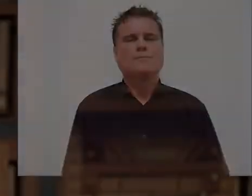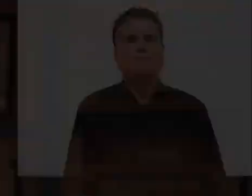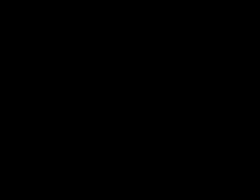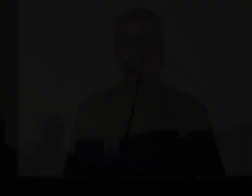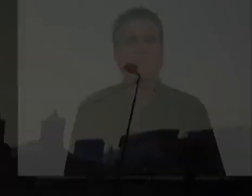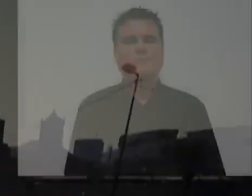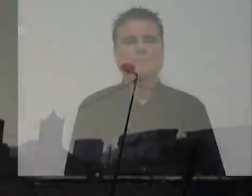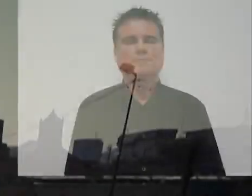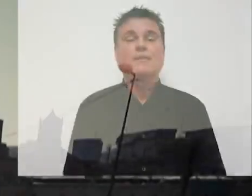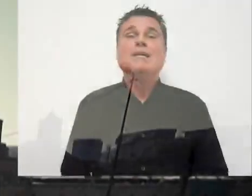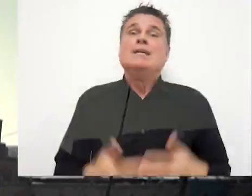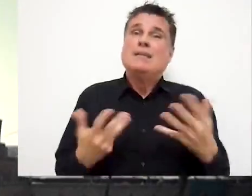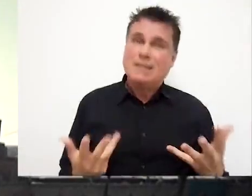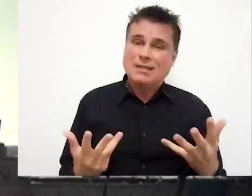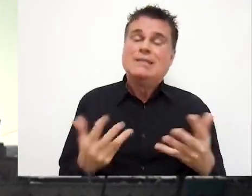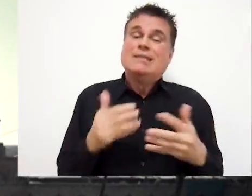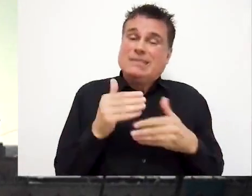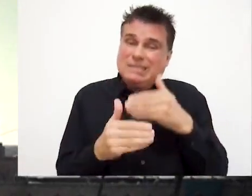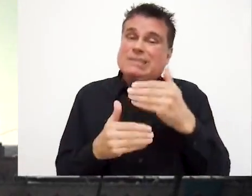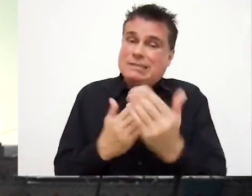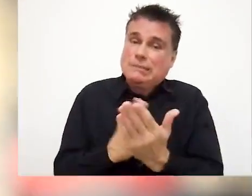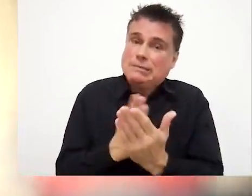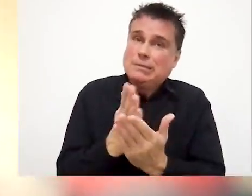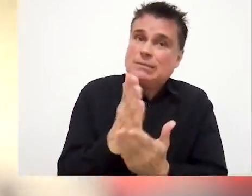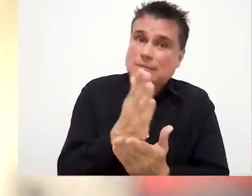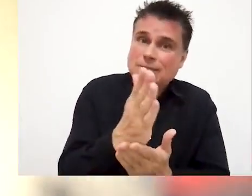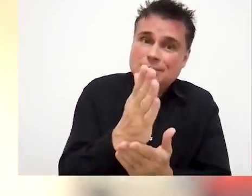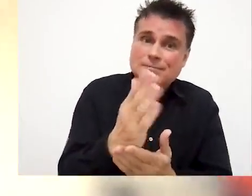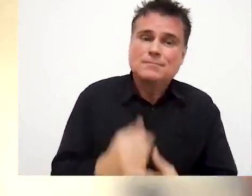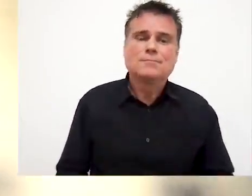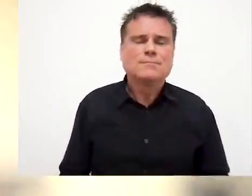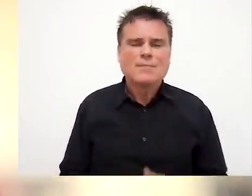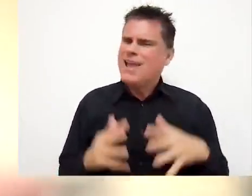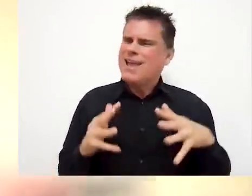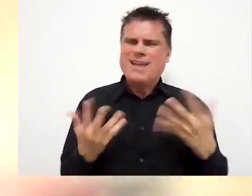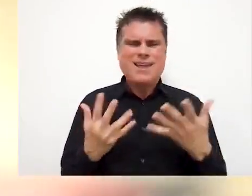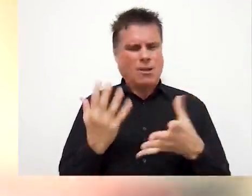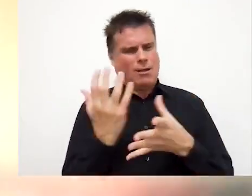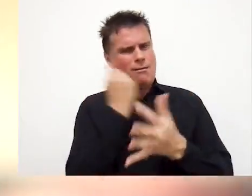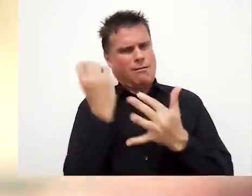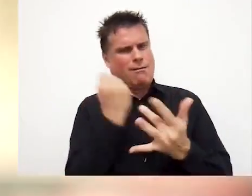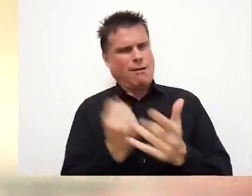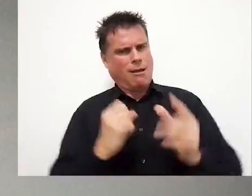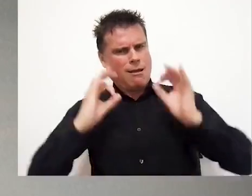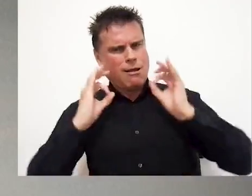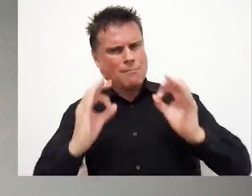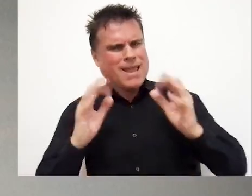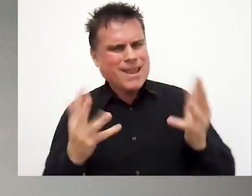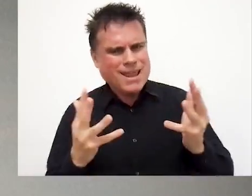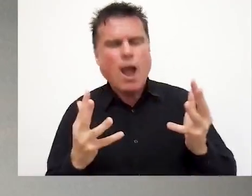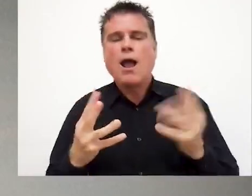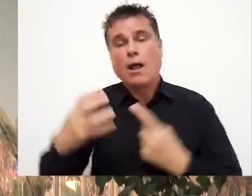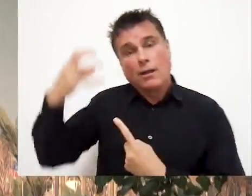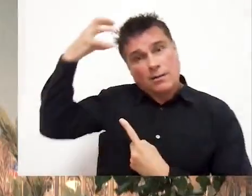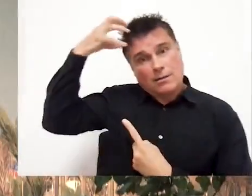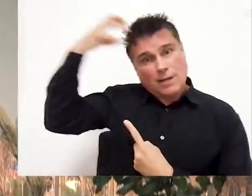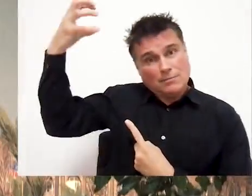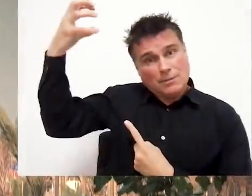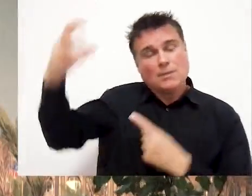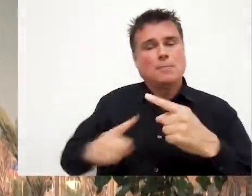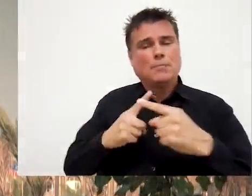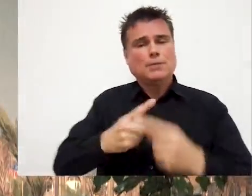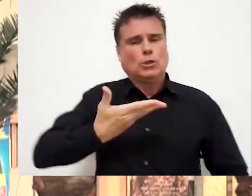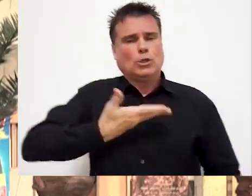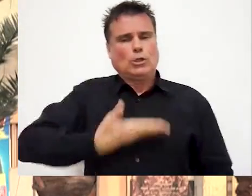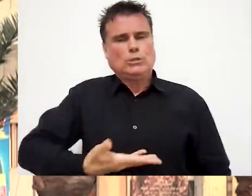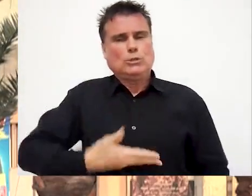العمل. However, there is still a long road ahead. To achieve progress, Iraqi federal authorities and